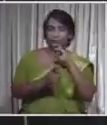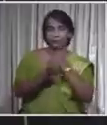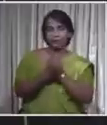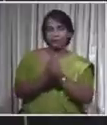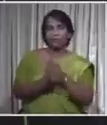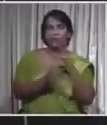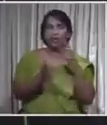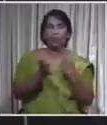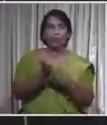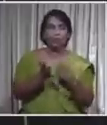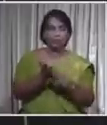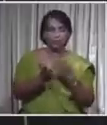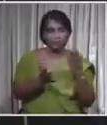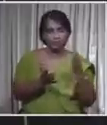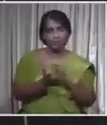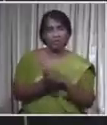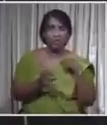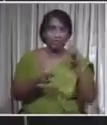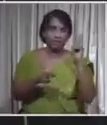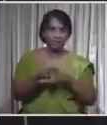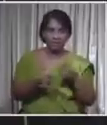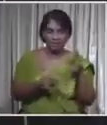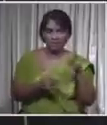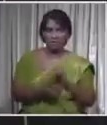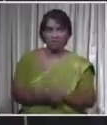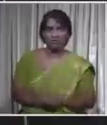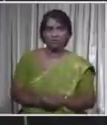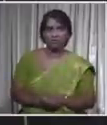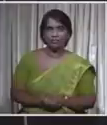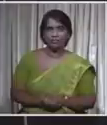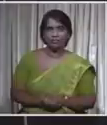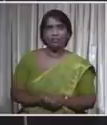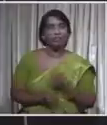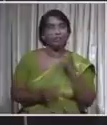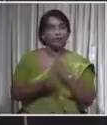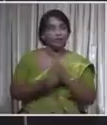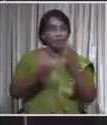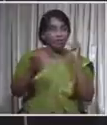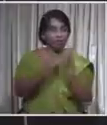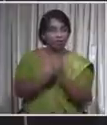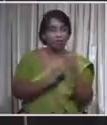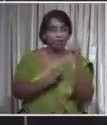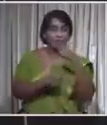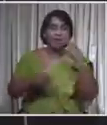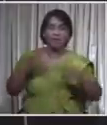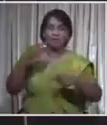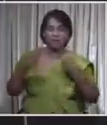ඉන්නවා රෝහිත මගේ යාළුවා ආණ්ඩුව පෙළුණාට පස්සේ